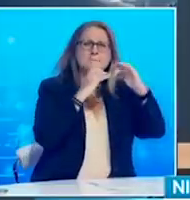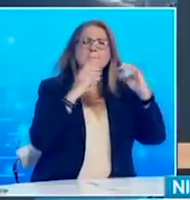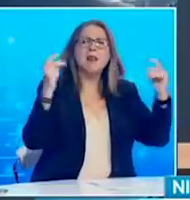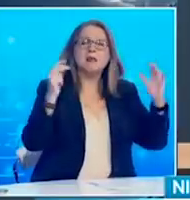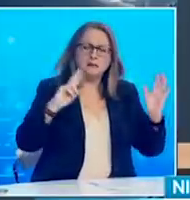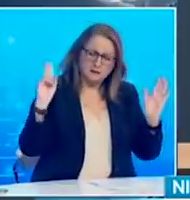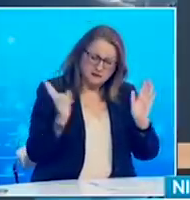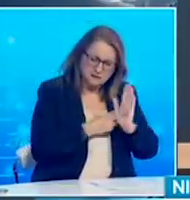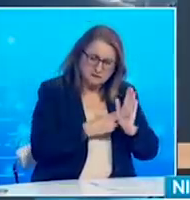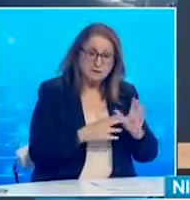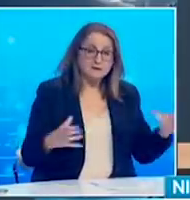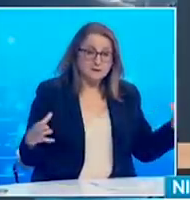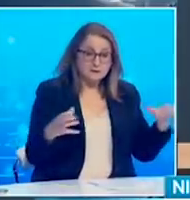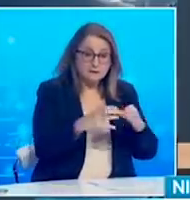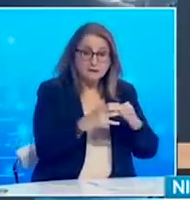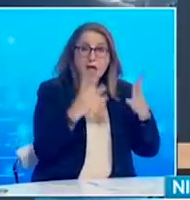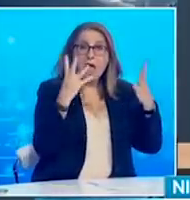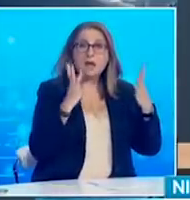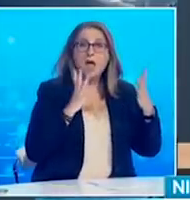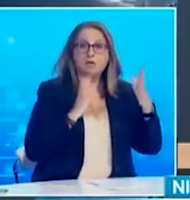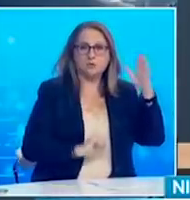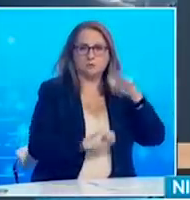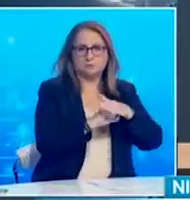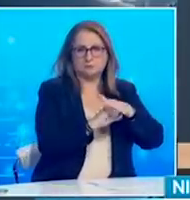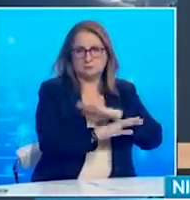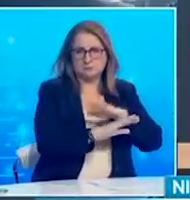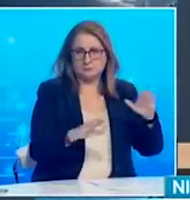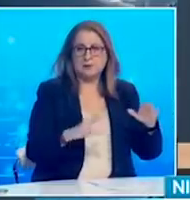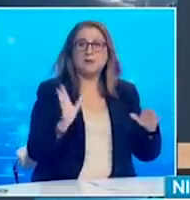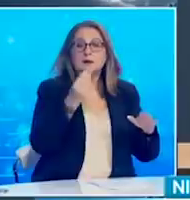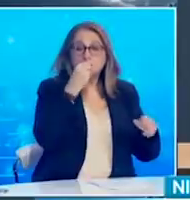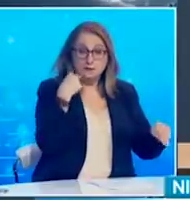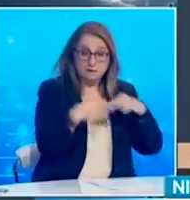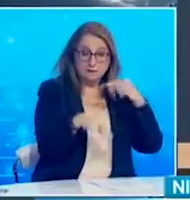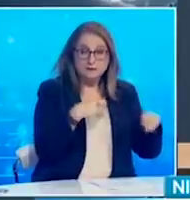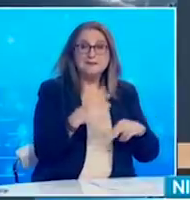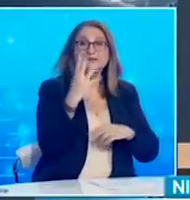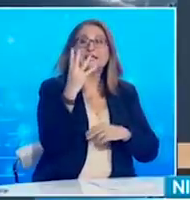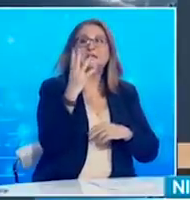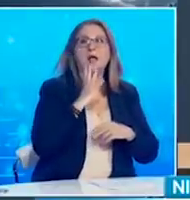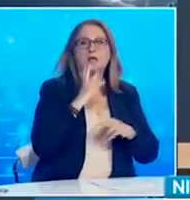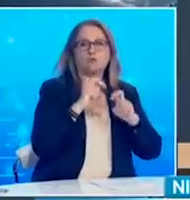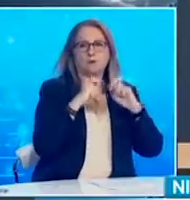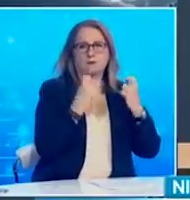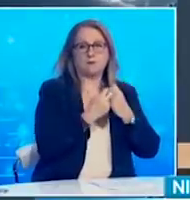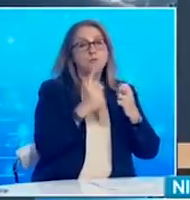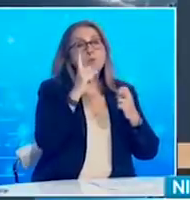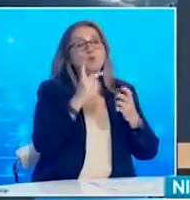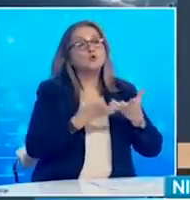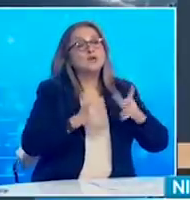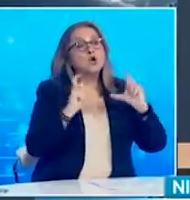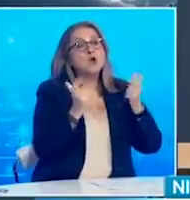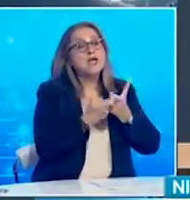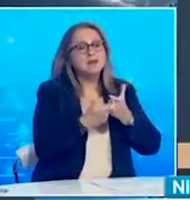ατόμων και στους χώρους εστίασης ο μέγιστος αριθμός ατόμων ανατραπέζει είναι 4 άτομα, ενώ σε περίπτωση που πρόκειται για συγγενείς πρώτου βαθμού,